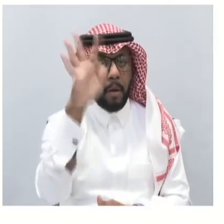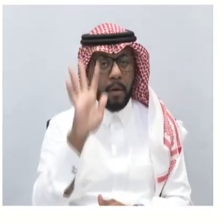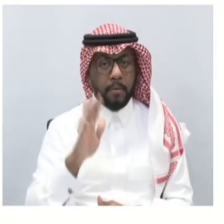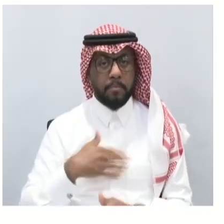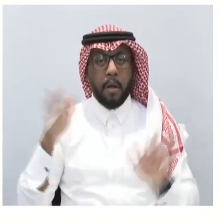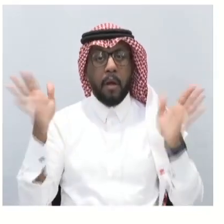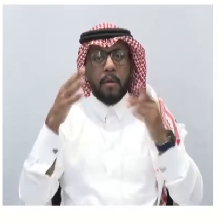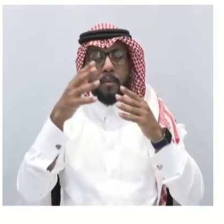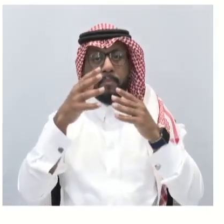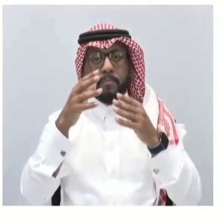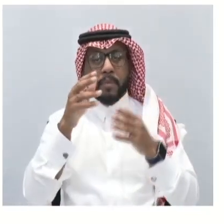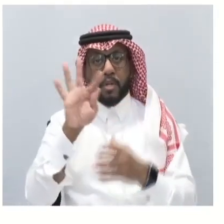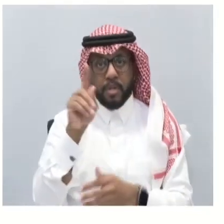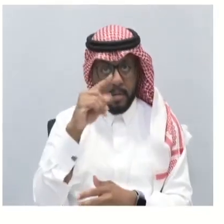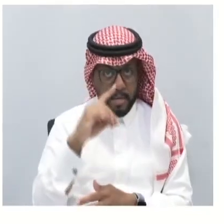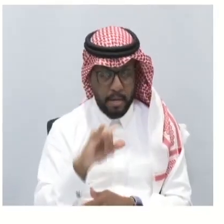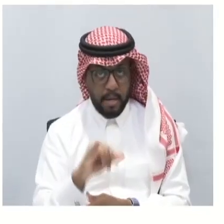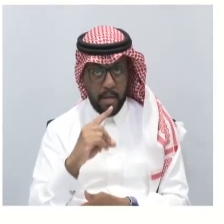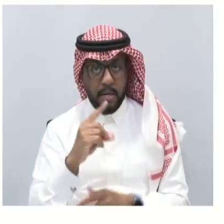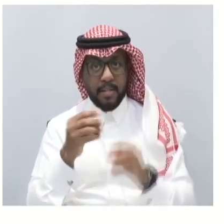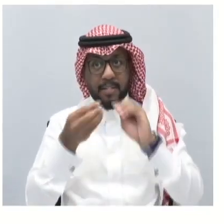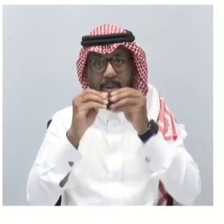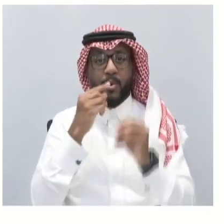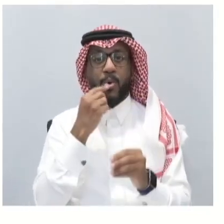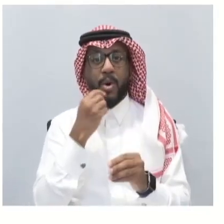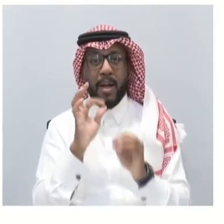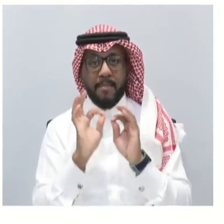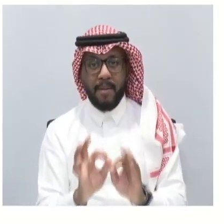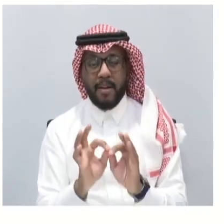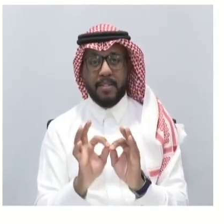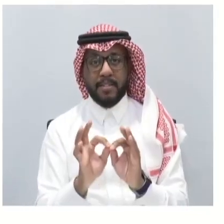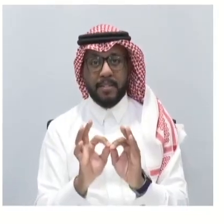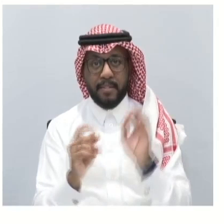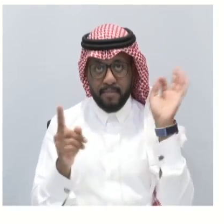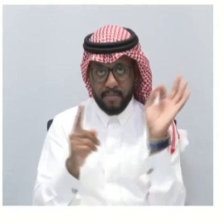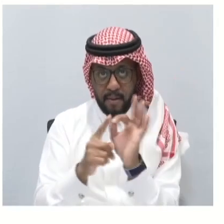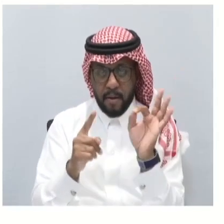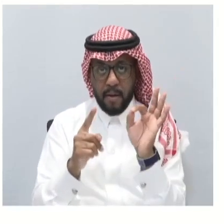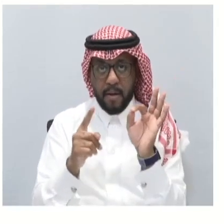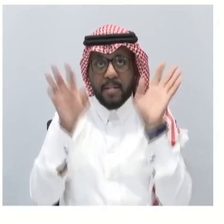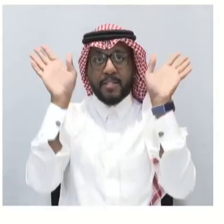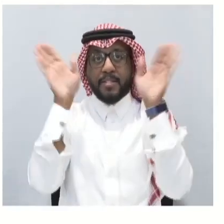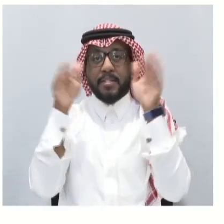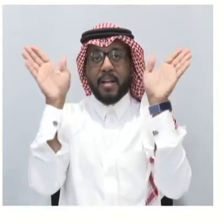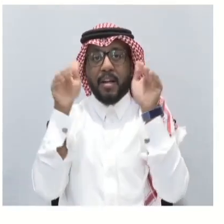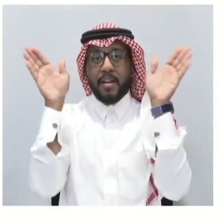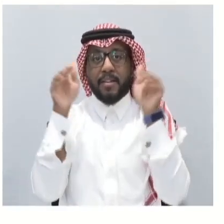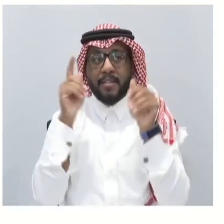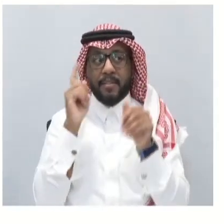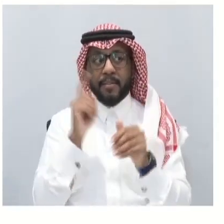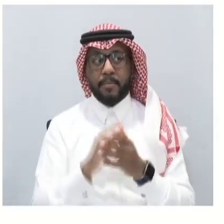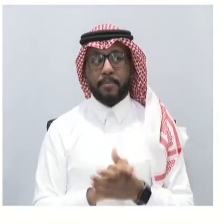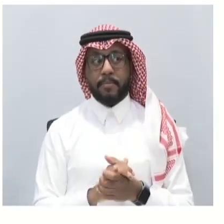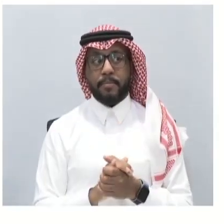على الشريط الاحمر اجيب شريط احمر واحط الطائر هذا